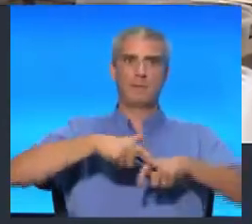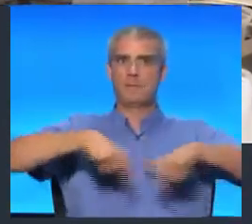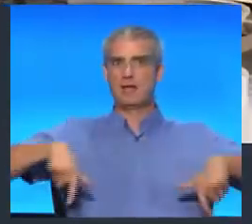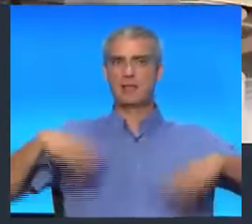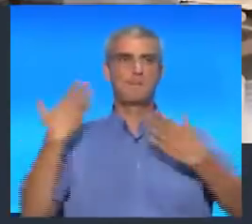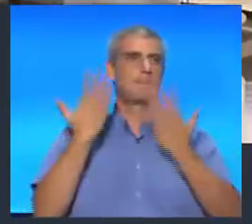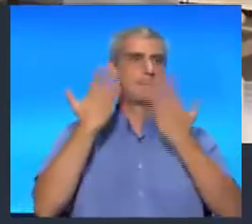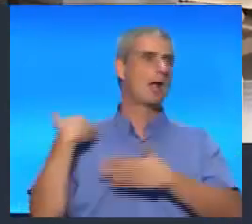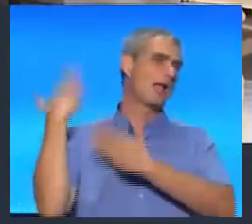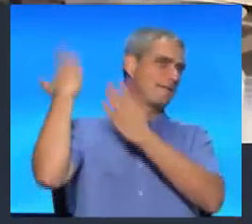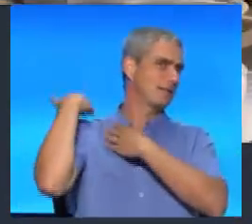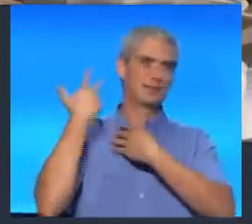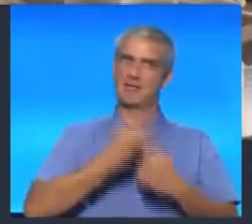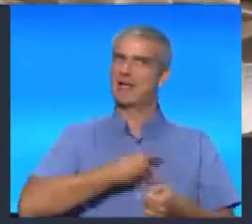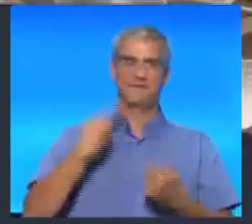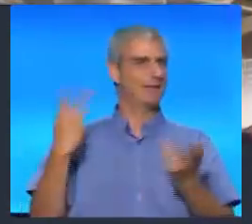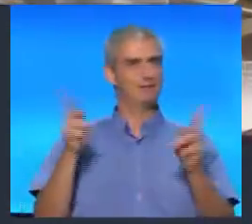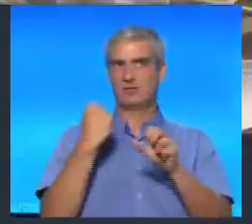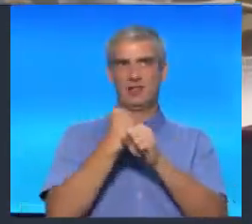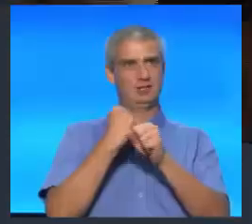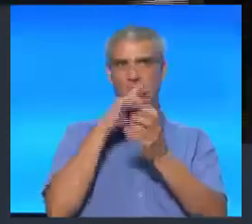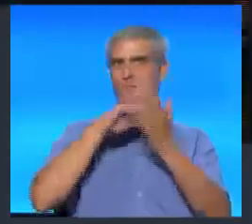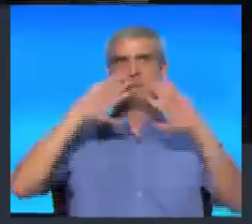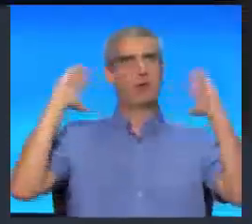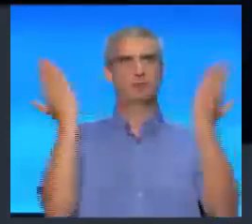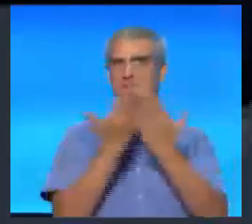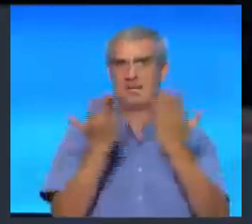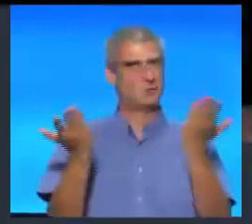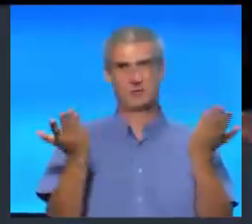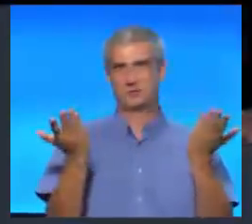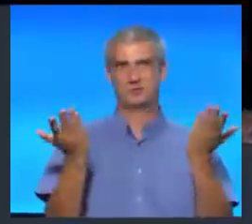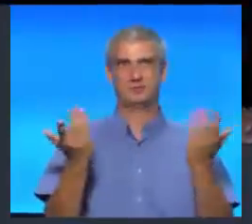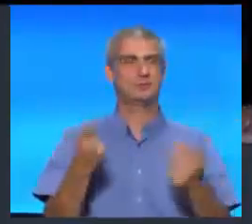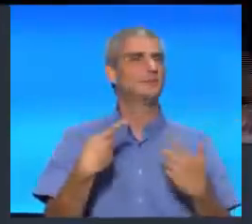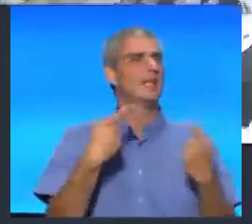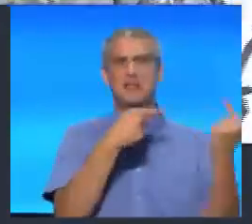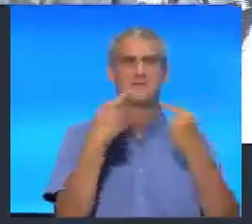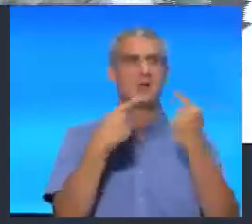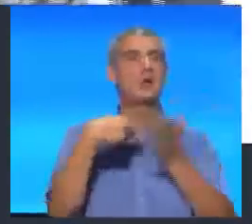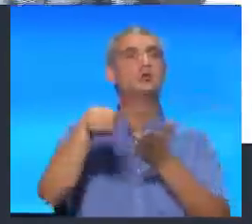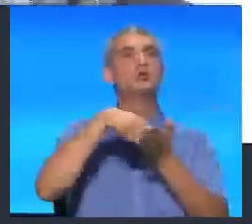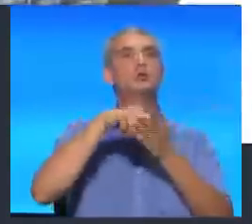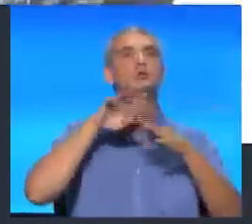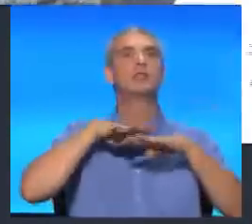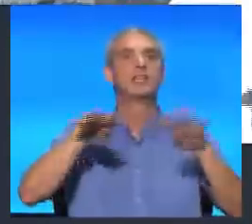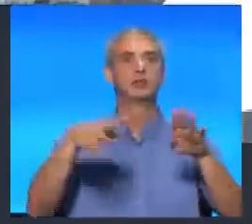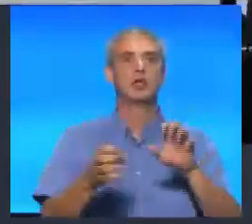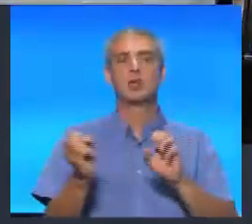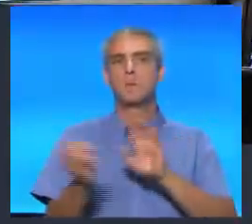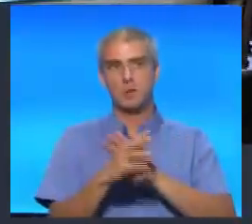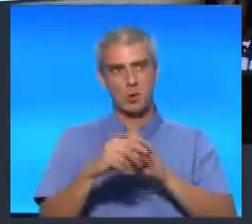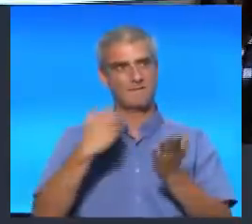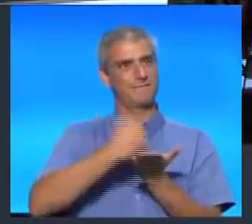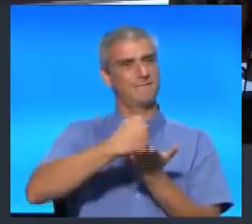מגבת עליהם, חוויה שאפשר לעשות את זה בטח במקום סגור. אין ויכוח על כך ששיפוץ תשתיות ביוב וריצוף מחודש יעזרו